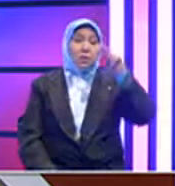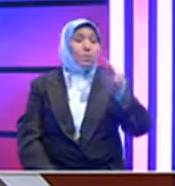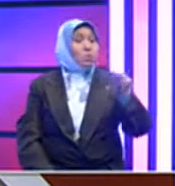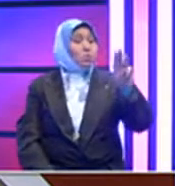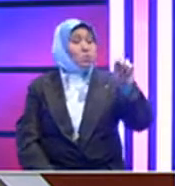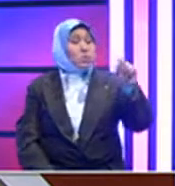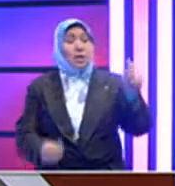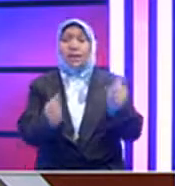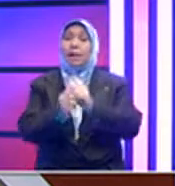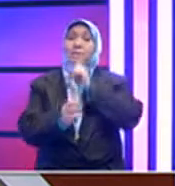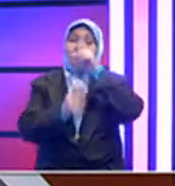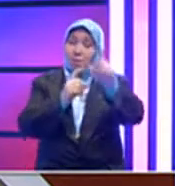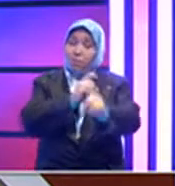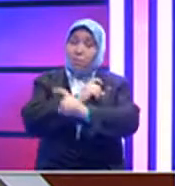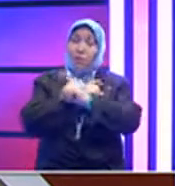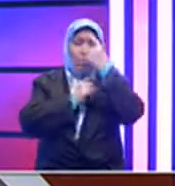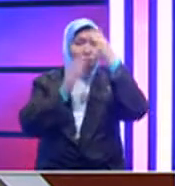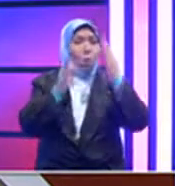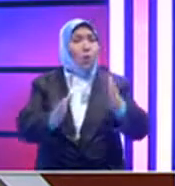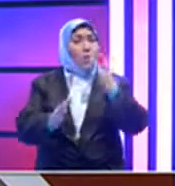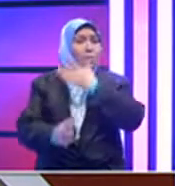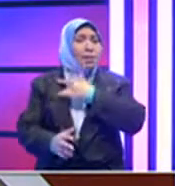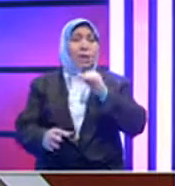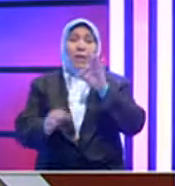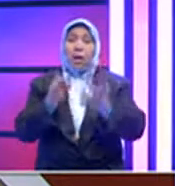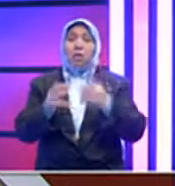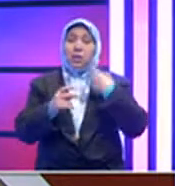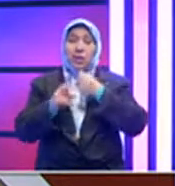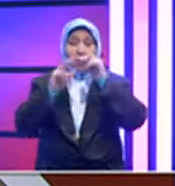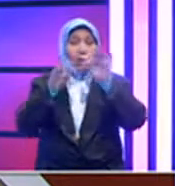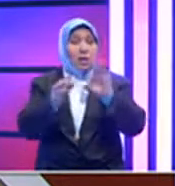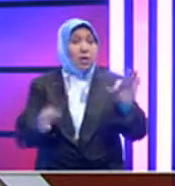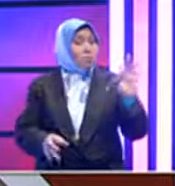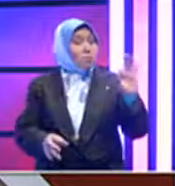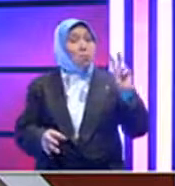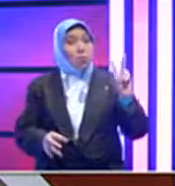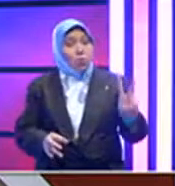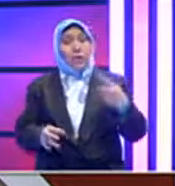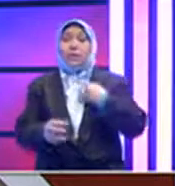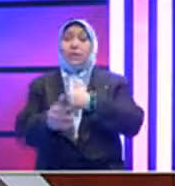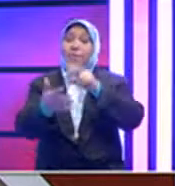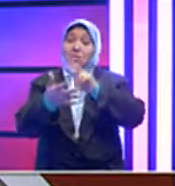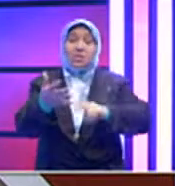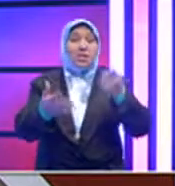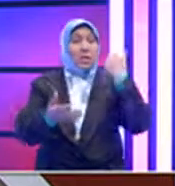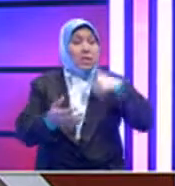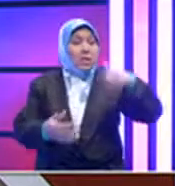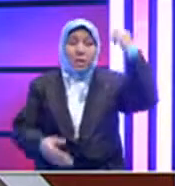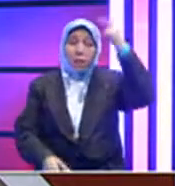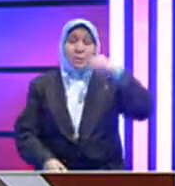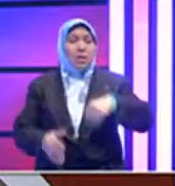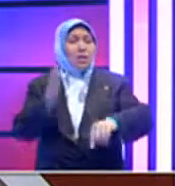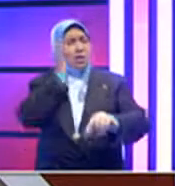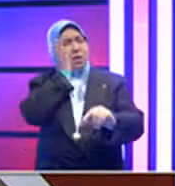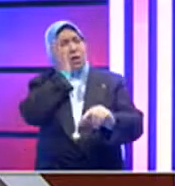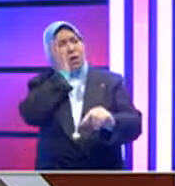dengan sebenarnya untuk orang-orang yang beriman kalau kita belasan dalam ayat yang ke-12 yang kita baca tadi nabi Tilawah